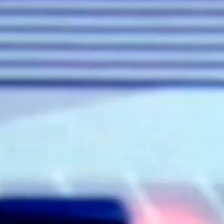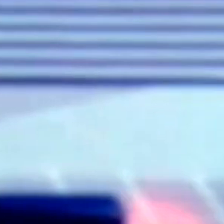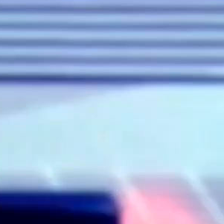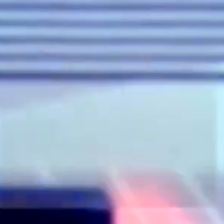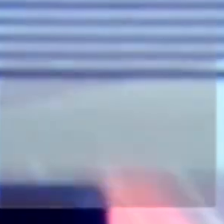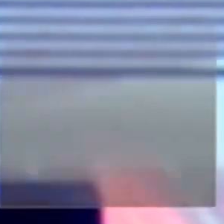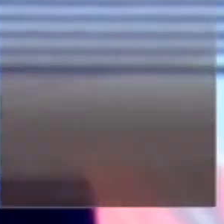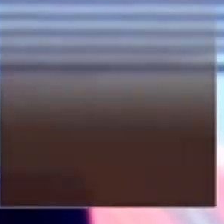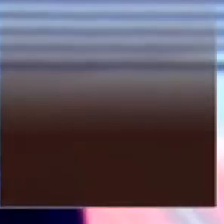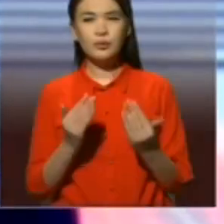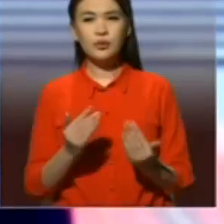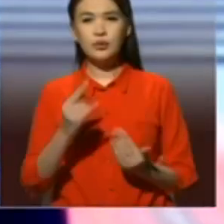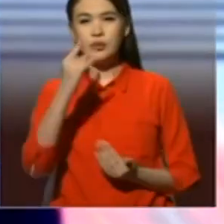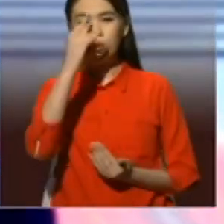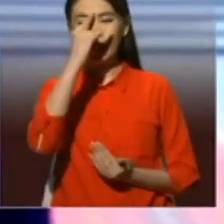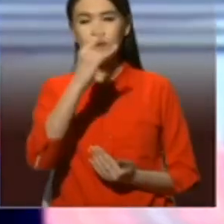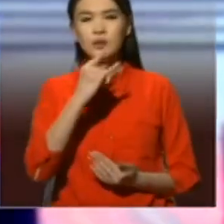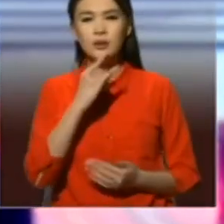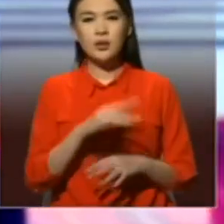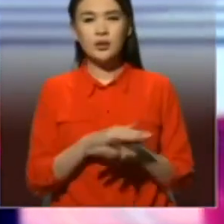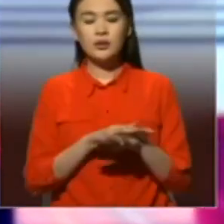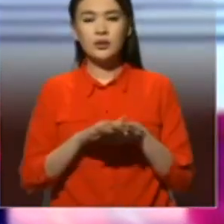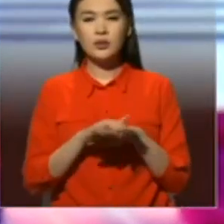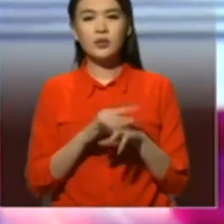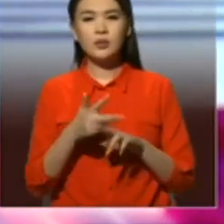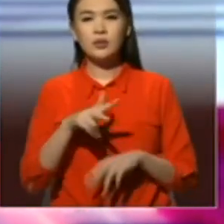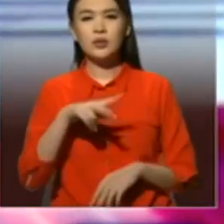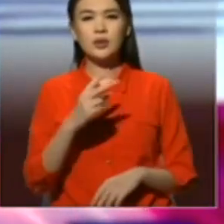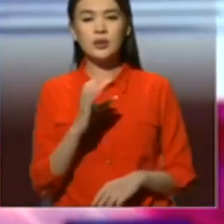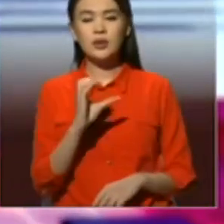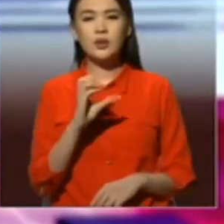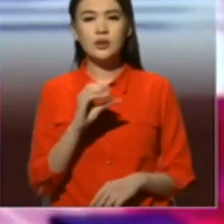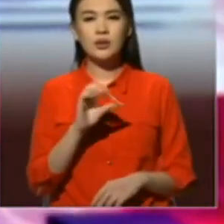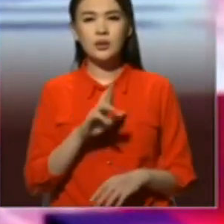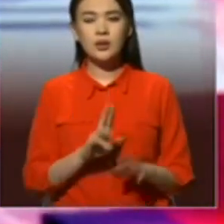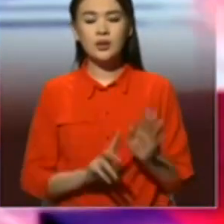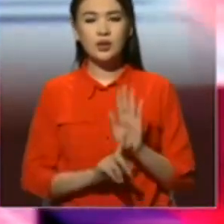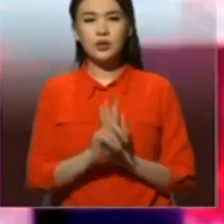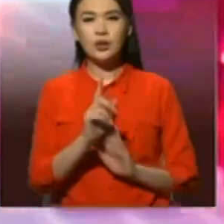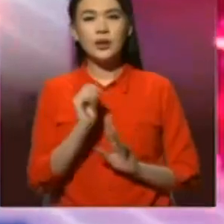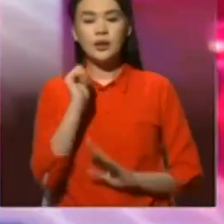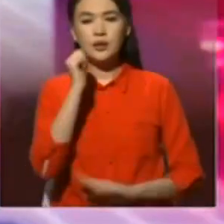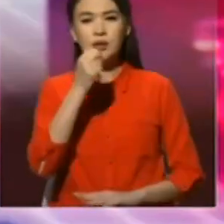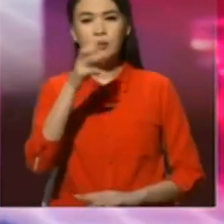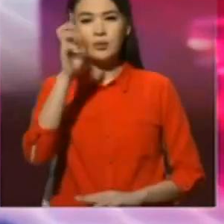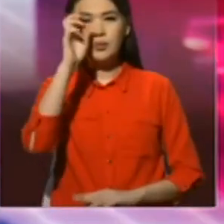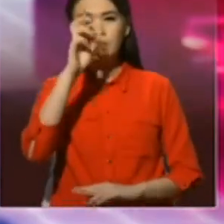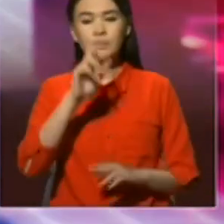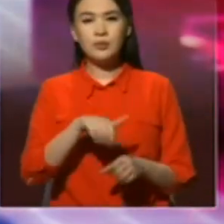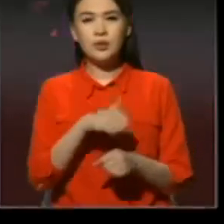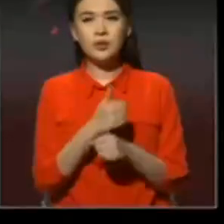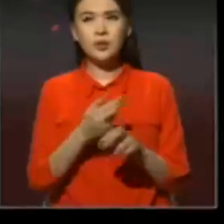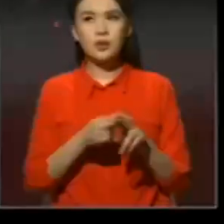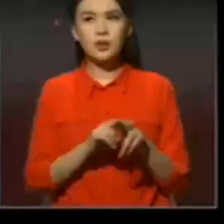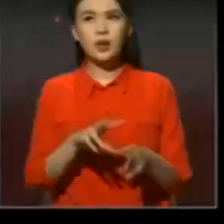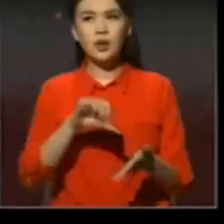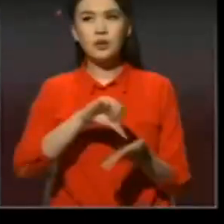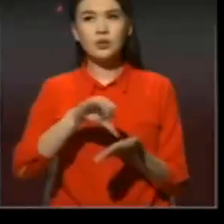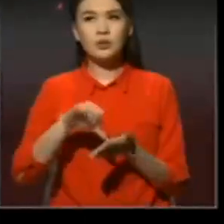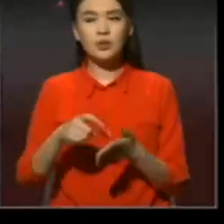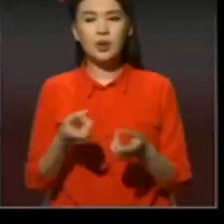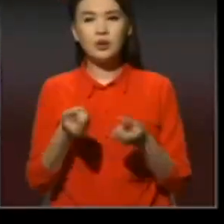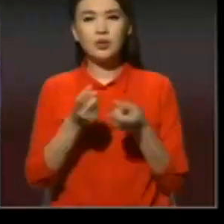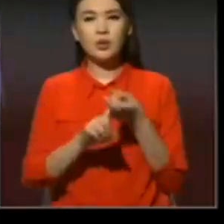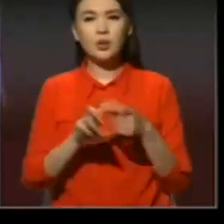Бүгін Қазақстан халқы ассамблеясының 32-ші сессиясы басталды. Ертең мемлекет басшысы Қасым Жомарт Тоқаевтың қатысуымен